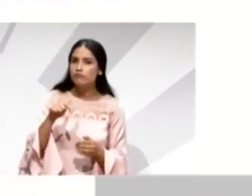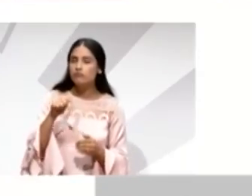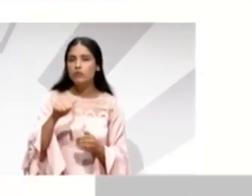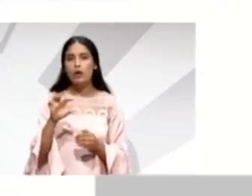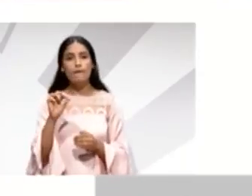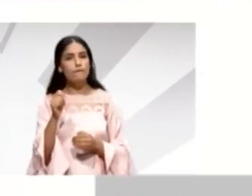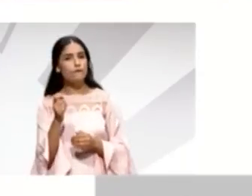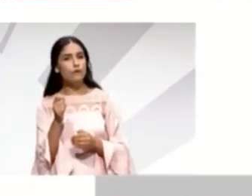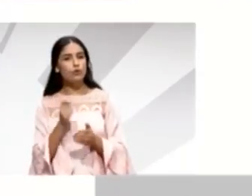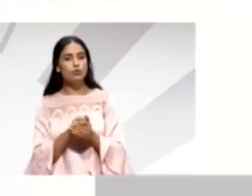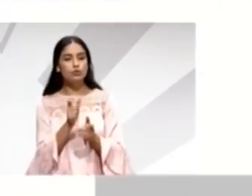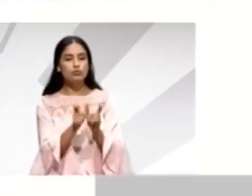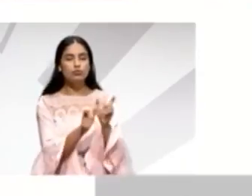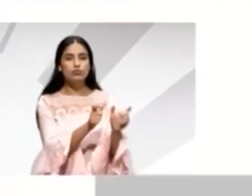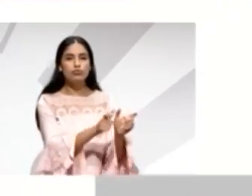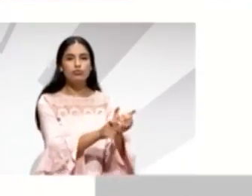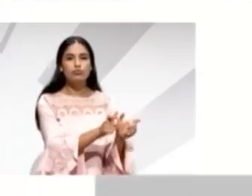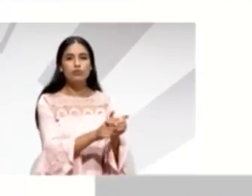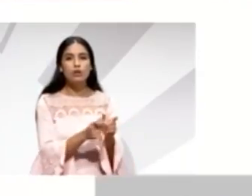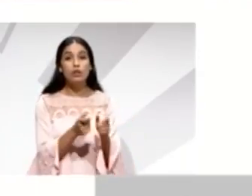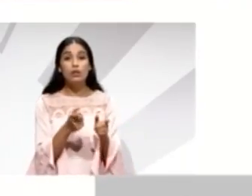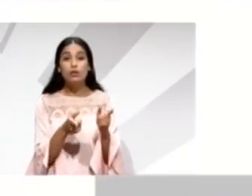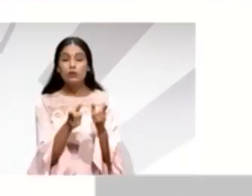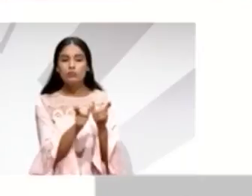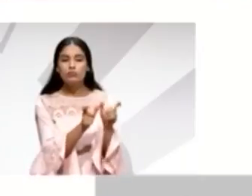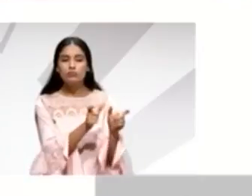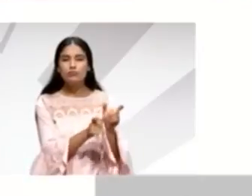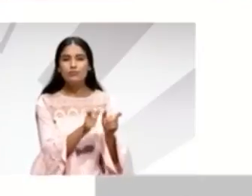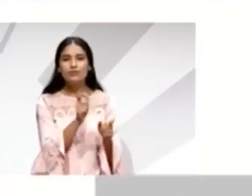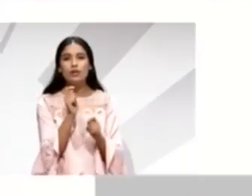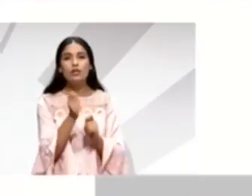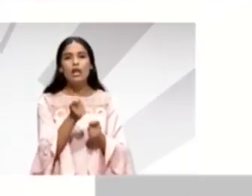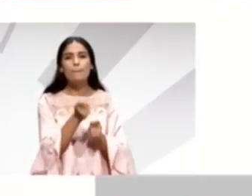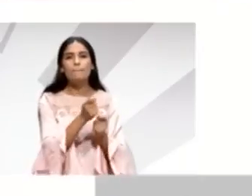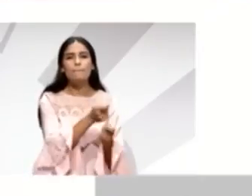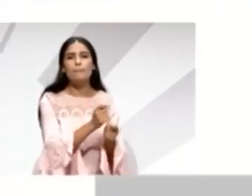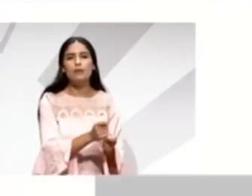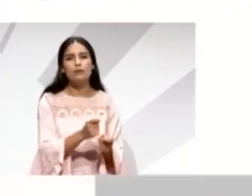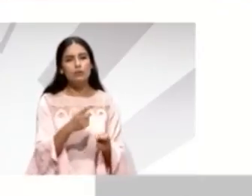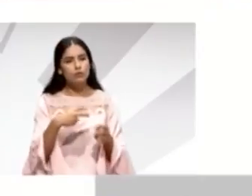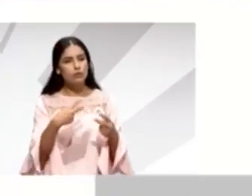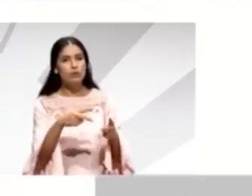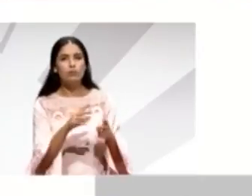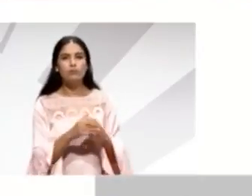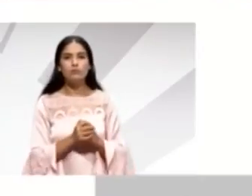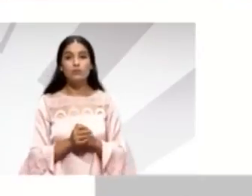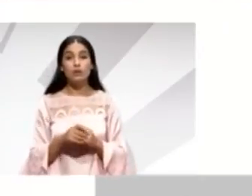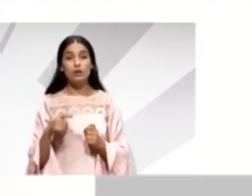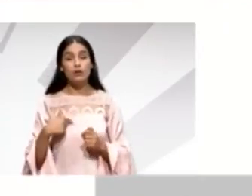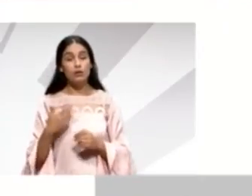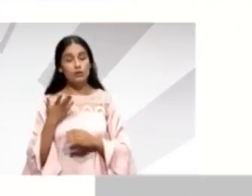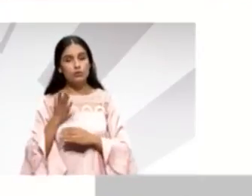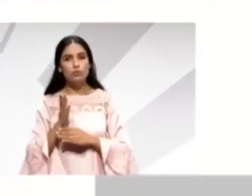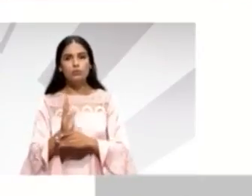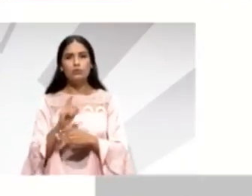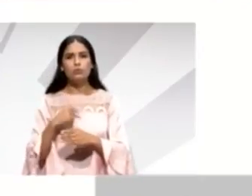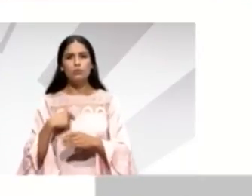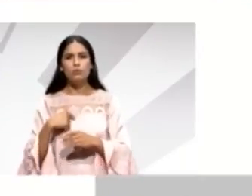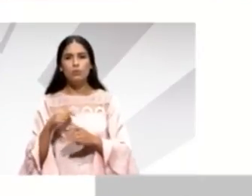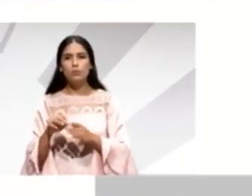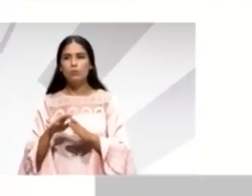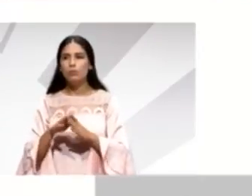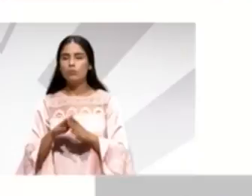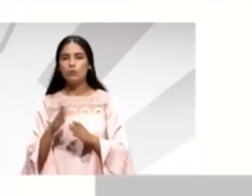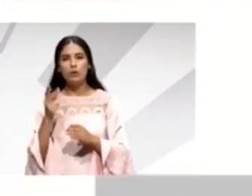للاهتمام بالتغطيه الاجتماعيه لعمال وعاملات اه الفلاحه كذلك اتعهد شخصيا بفتح جميع ملفات